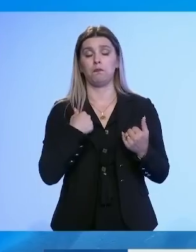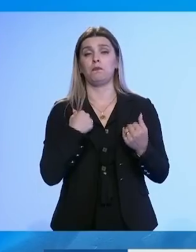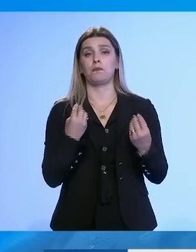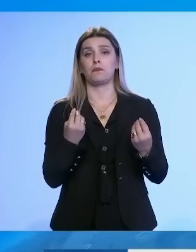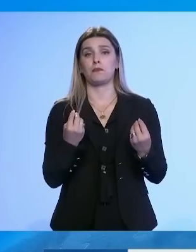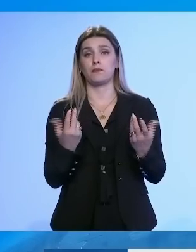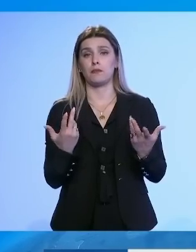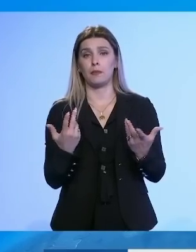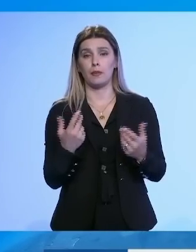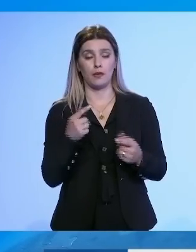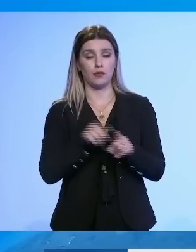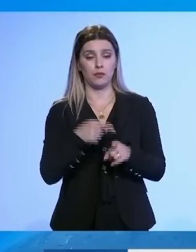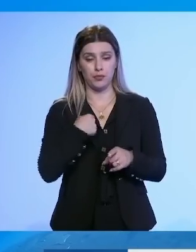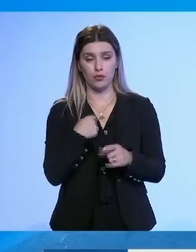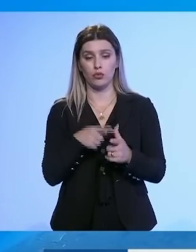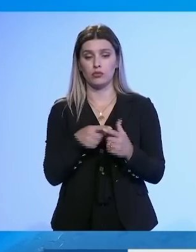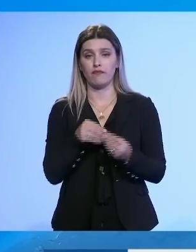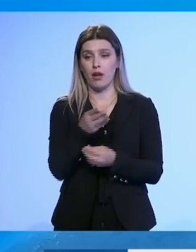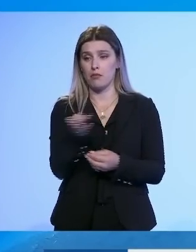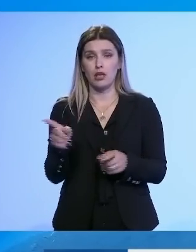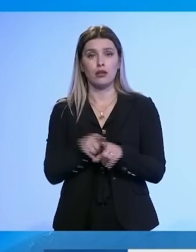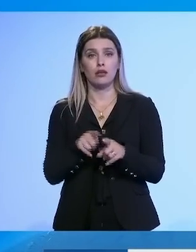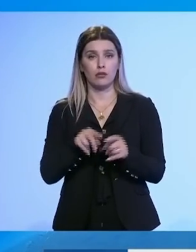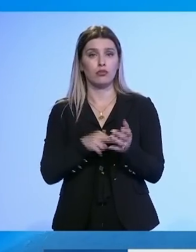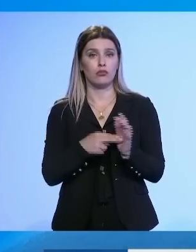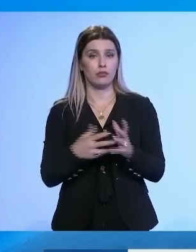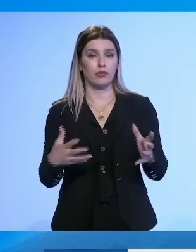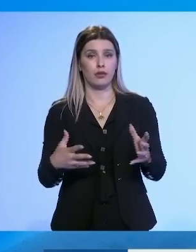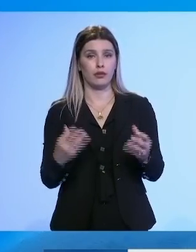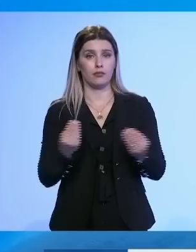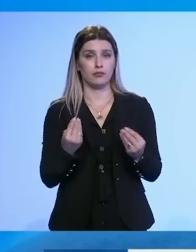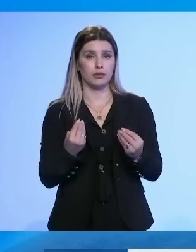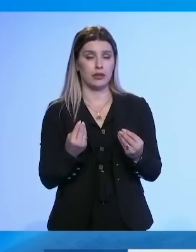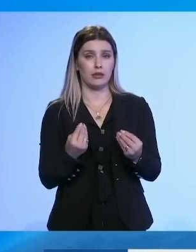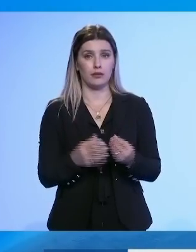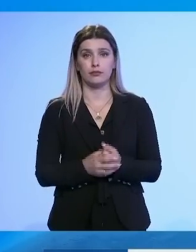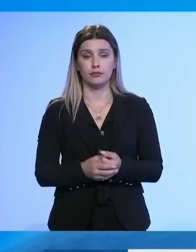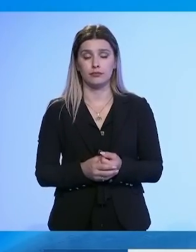njësë. Asë për mua, asë për familja, se ata çdo ditë e dinë se shkojnë atje.